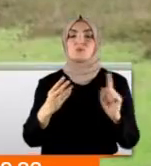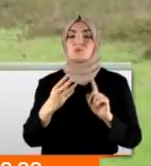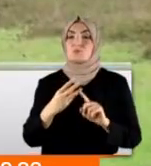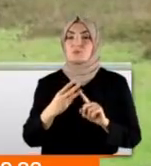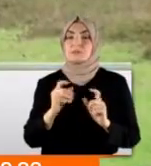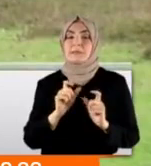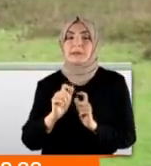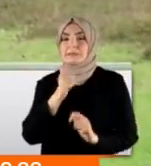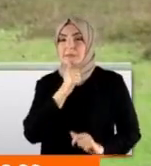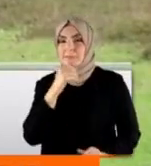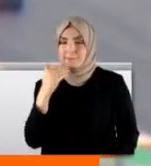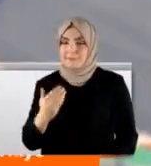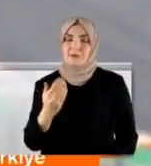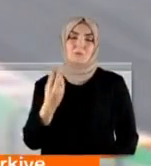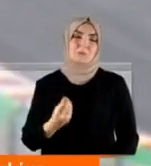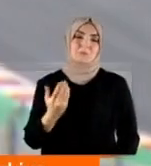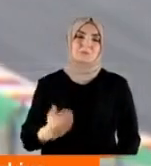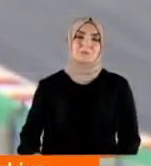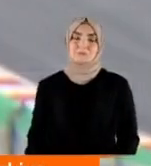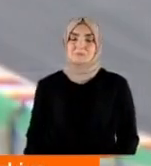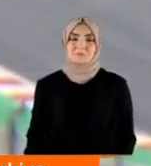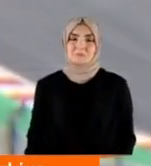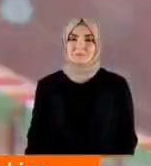podyumda Sebastian Vettel vardı.